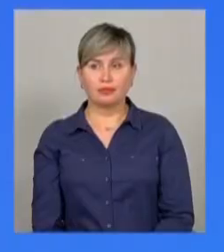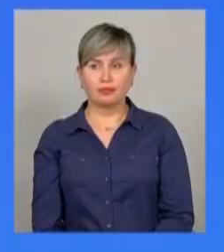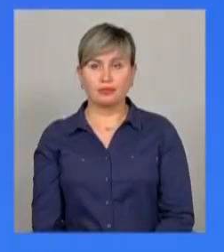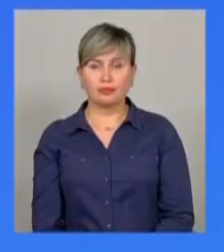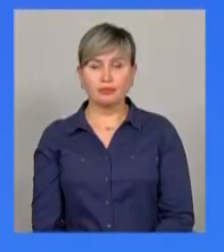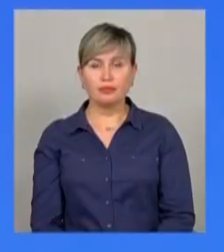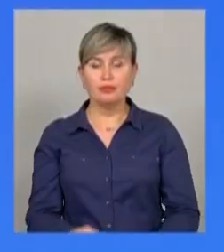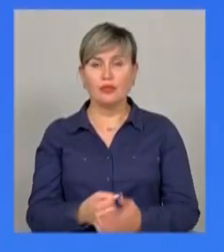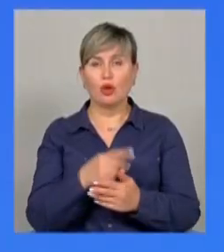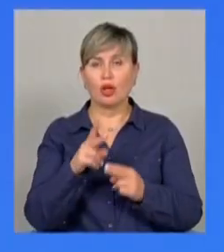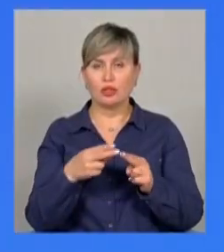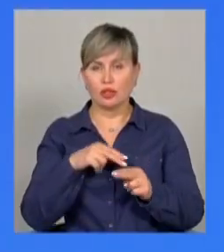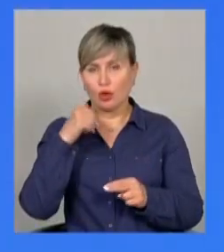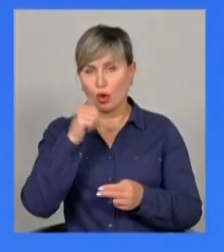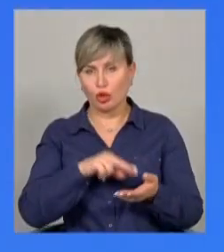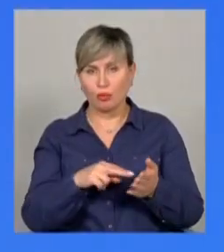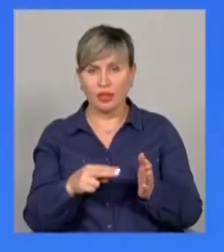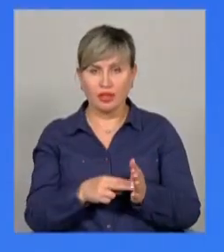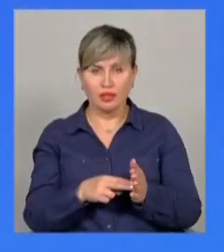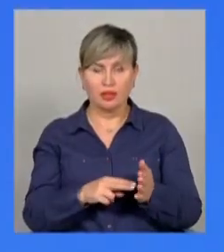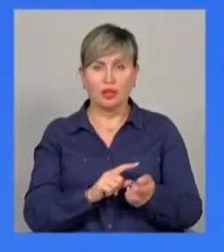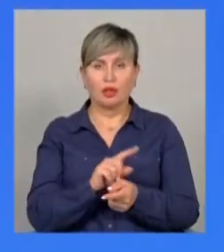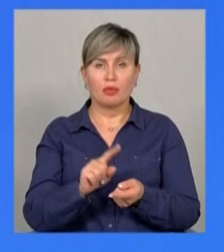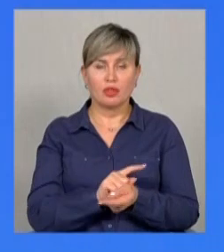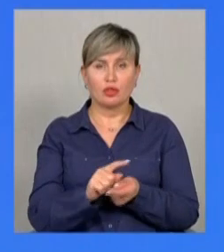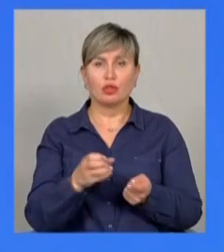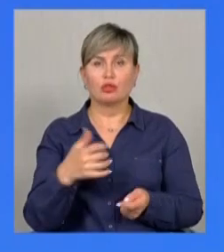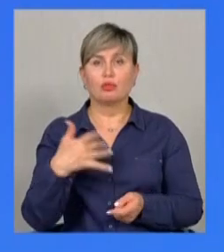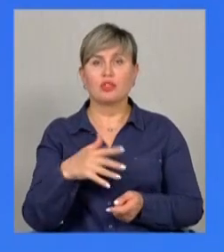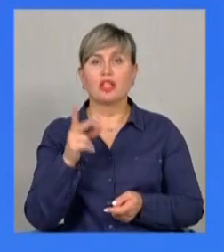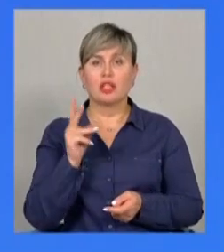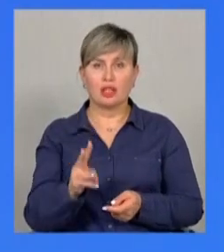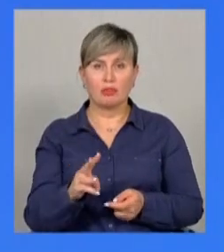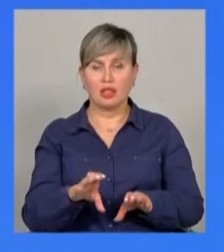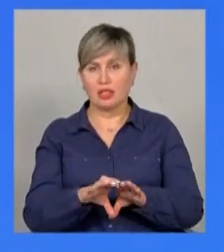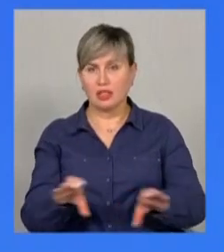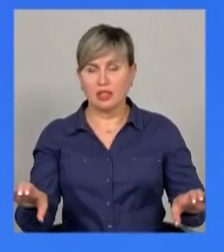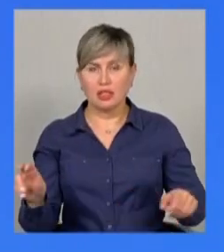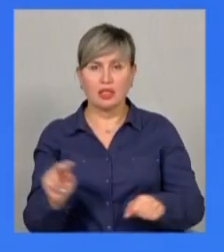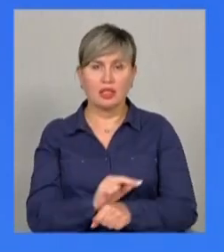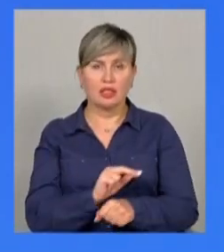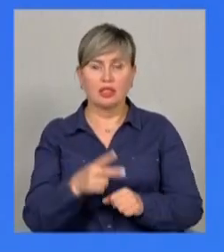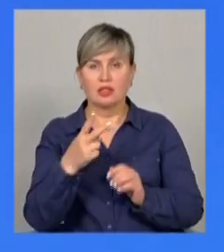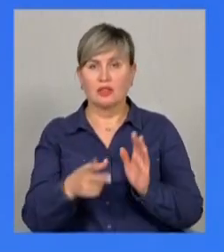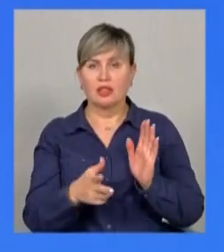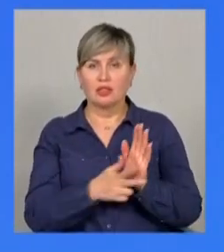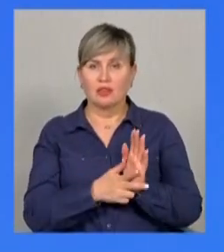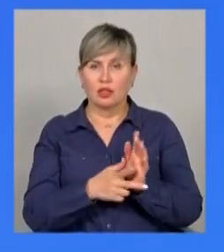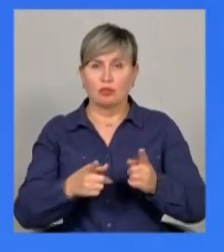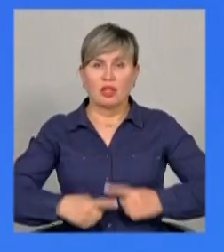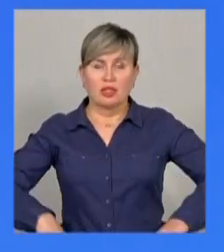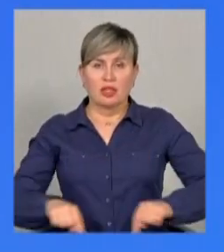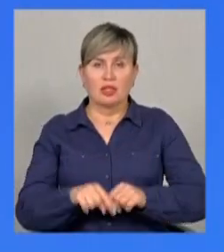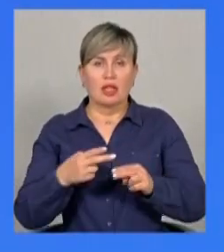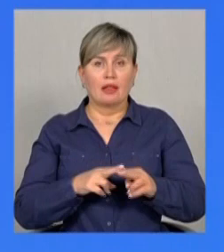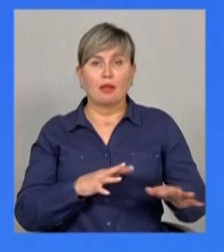До конца этого года планируем охватить модернизацией еще 50 километров сетей с реконструкцией 28 подстанций. Эти